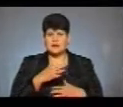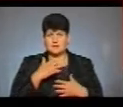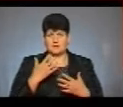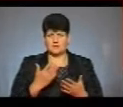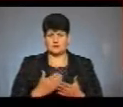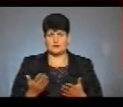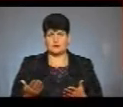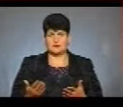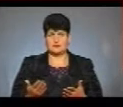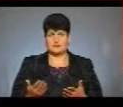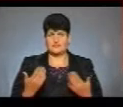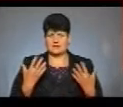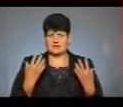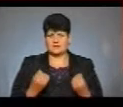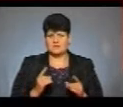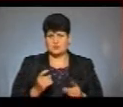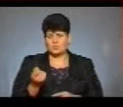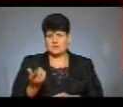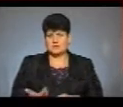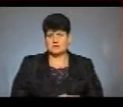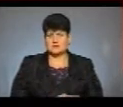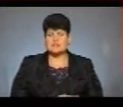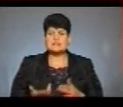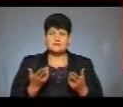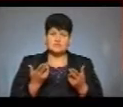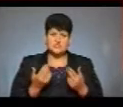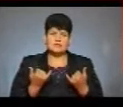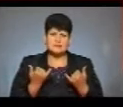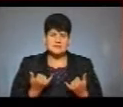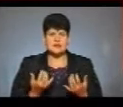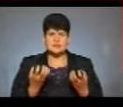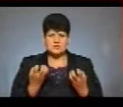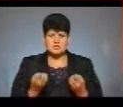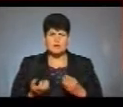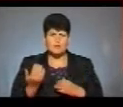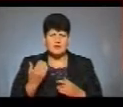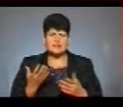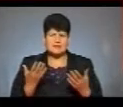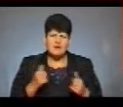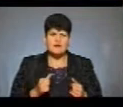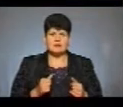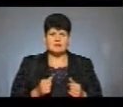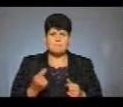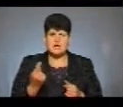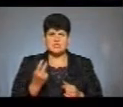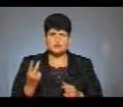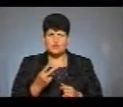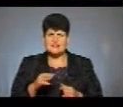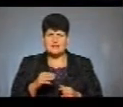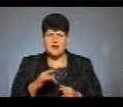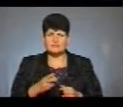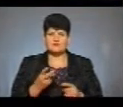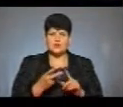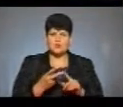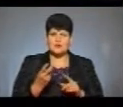11. Тому, звичайно, зараз точать зуби ще попередні, давайте ми там 1-2 травня, ну вже 2